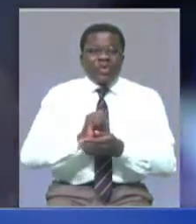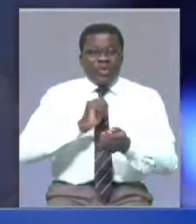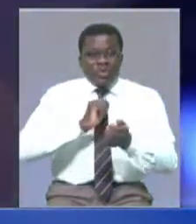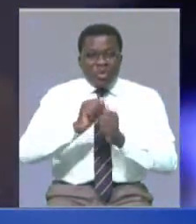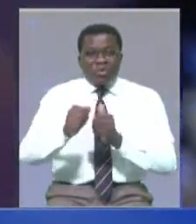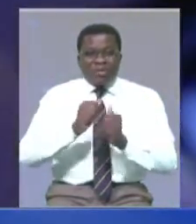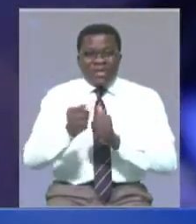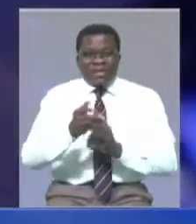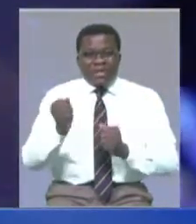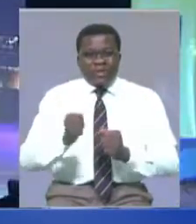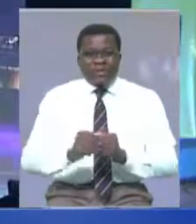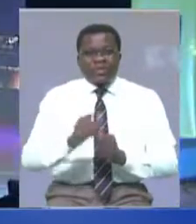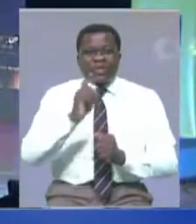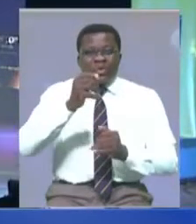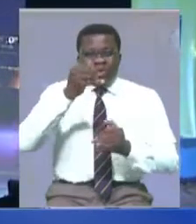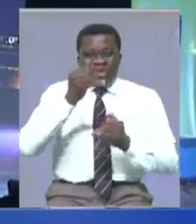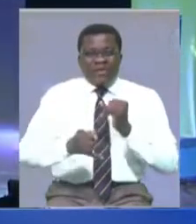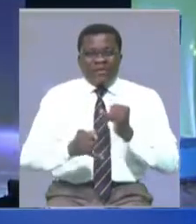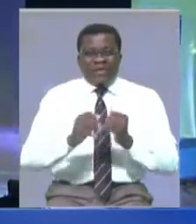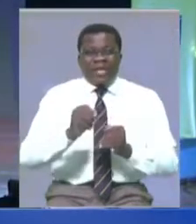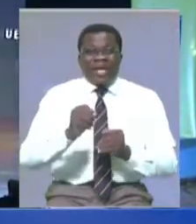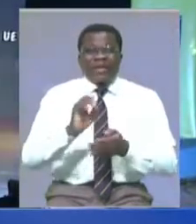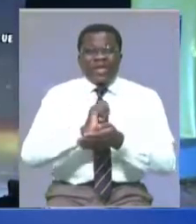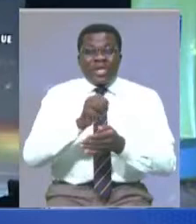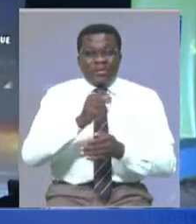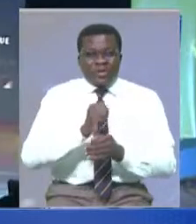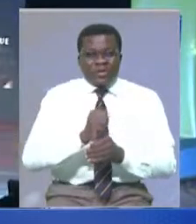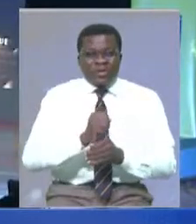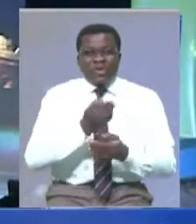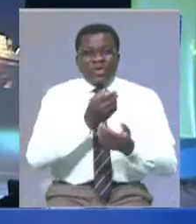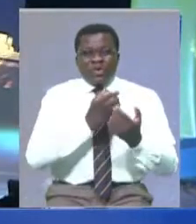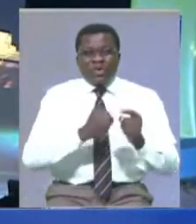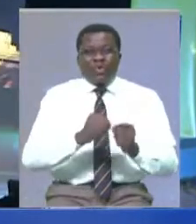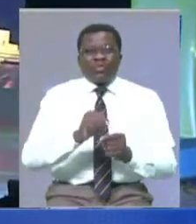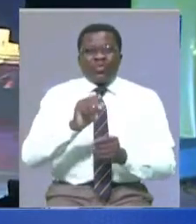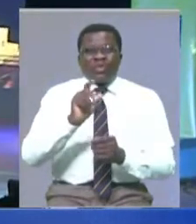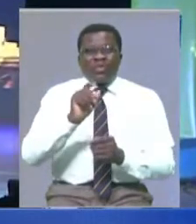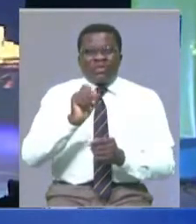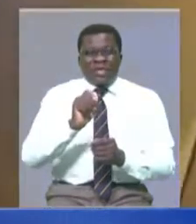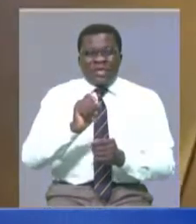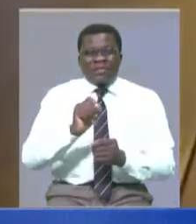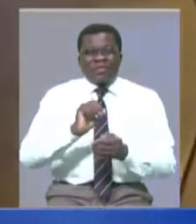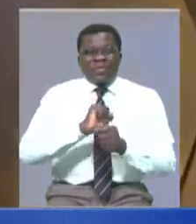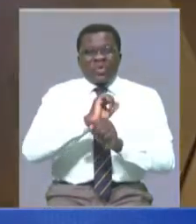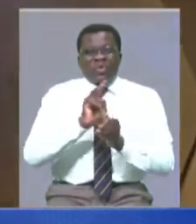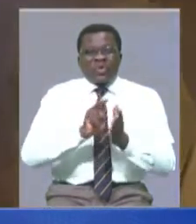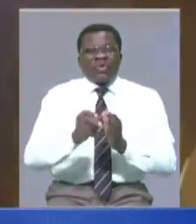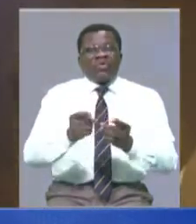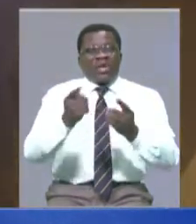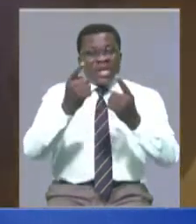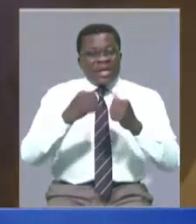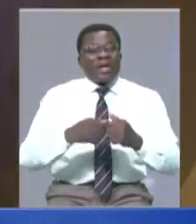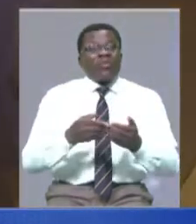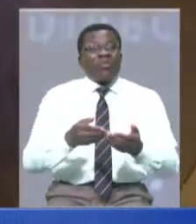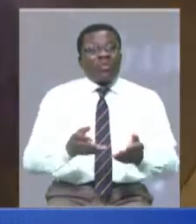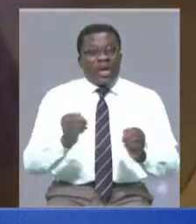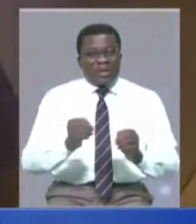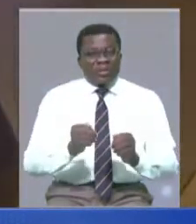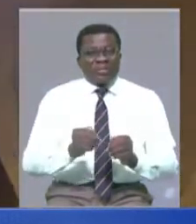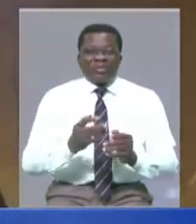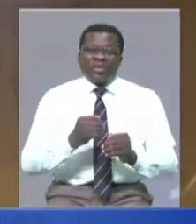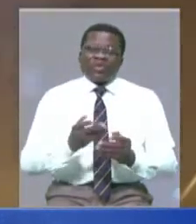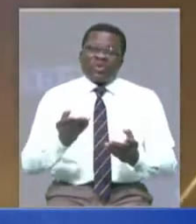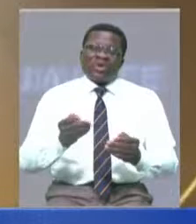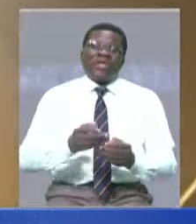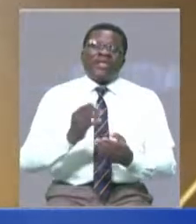Ici, c'était l'une des finales de Bénin Top 10. Et puis vint un bémol, le coronavirus COVID-19, qui fut la